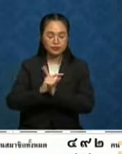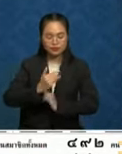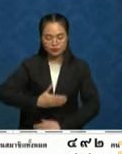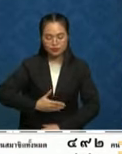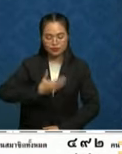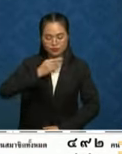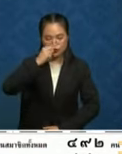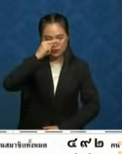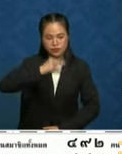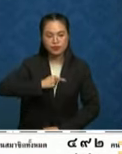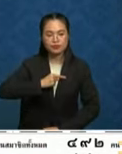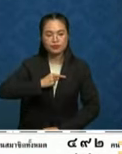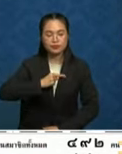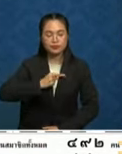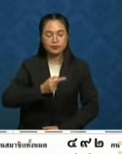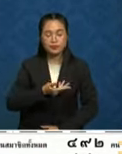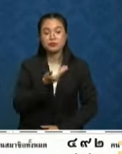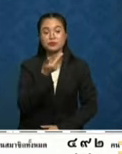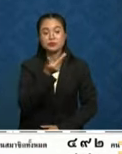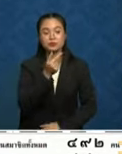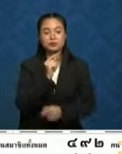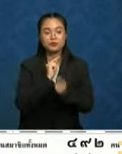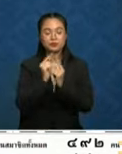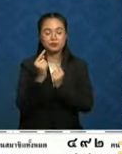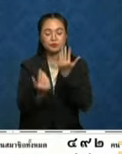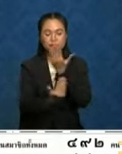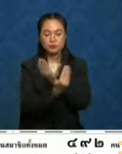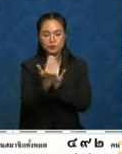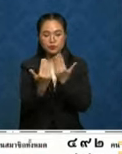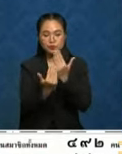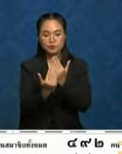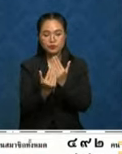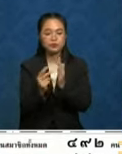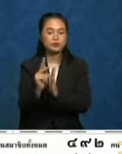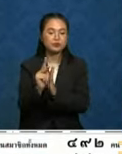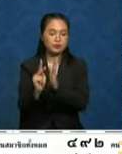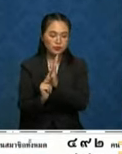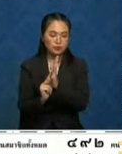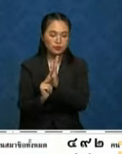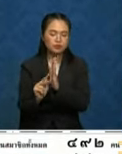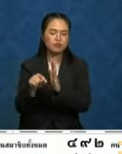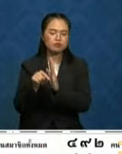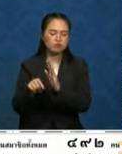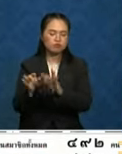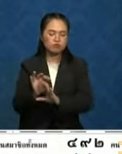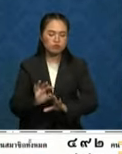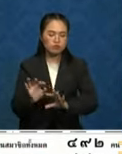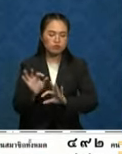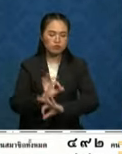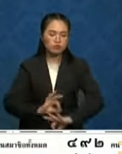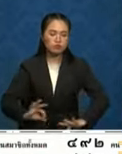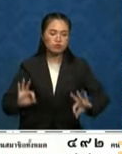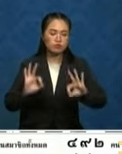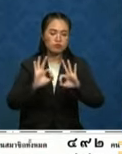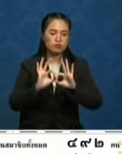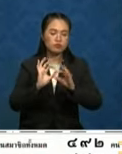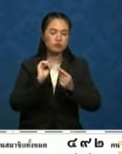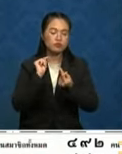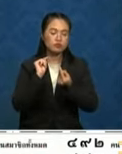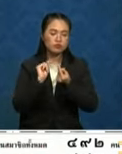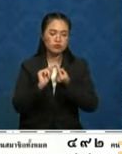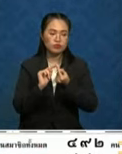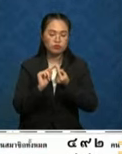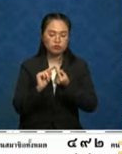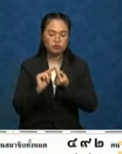ผมขอใช้โอกาสนี้ร่วมอภิปรายในร่างกฎหมายที่มีความสำคัญสำหรับพี่น้องไม่